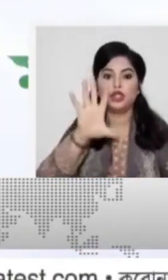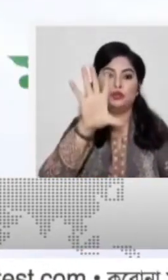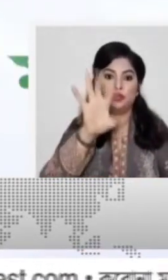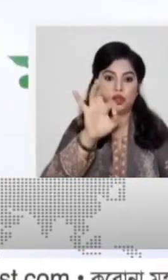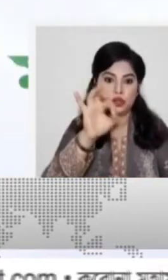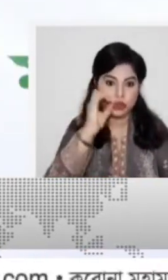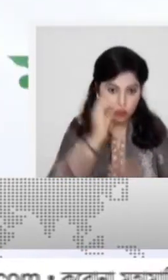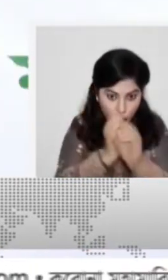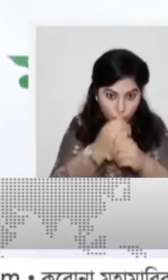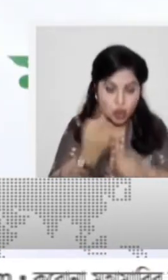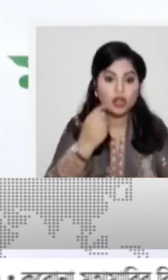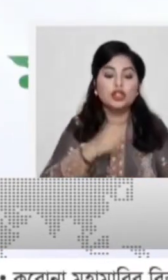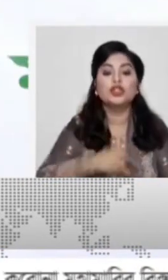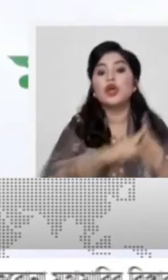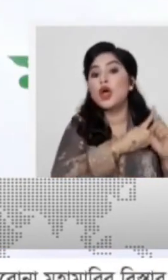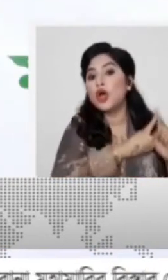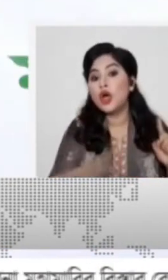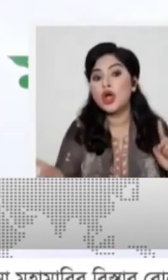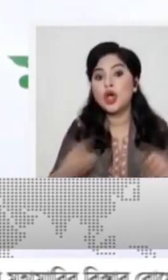৫৯টি ল্যাবের নমুনা সংগ্রহ